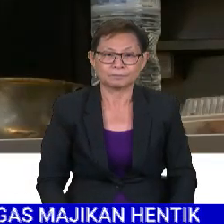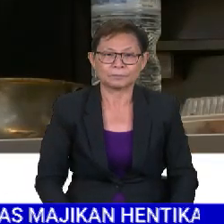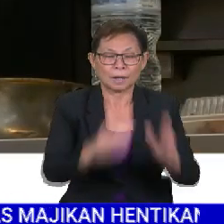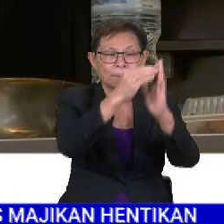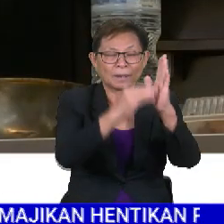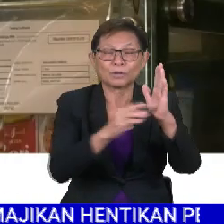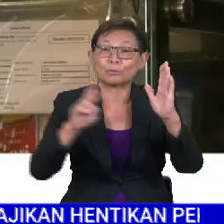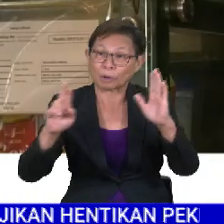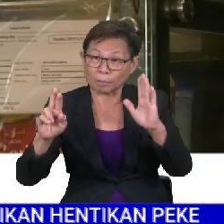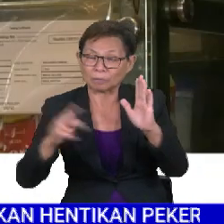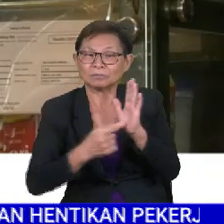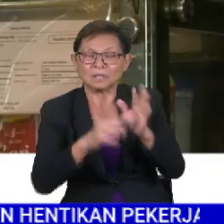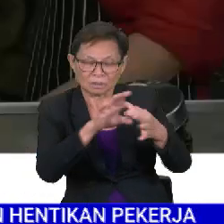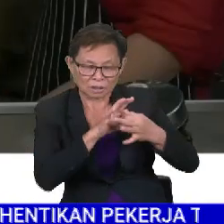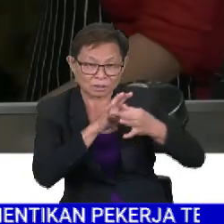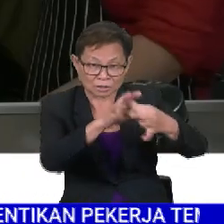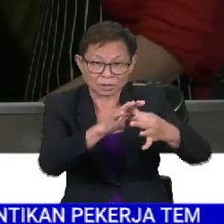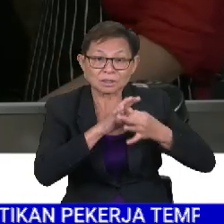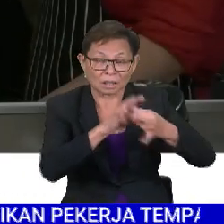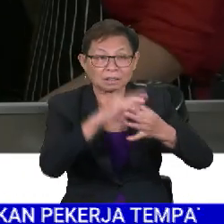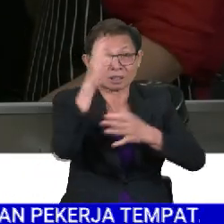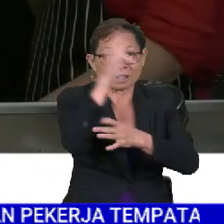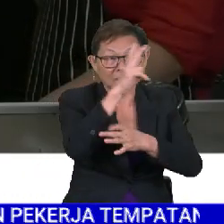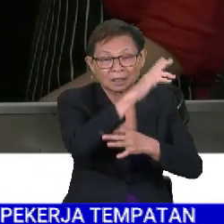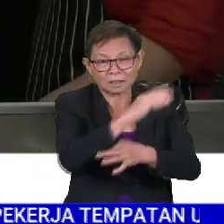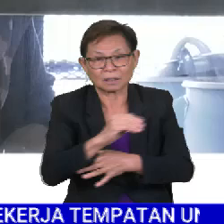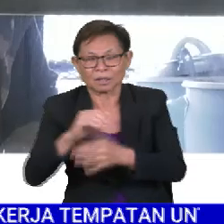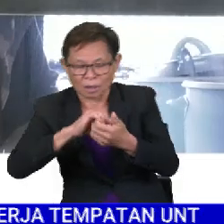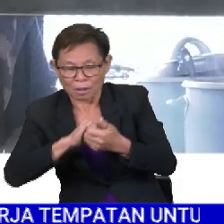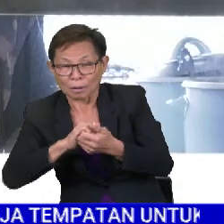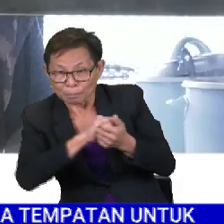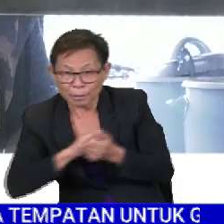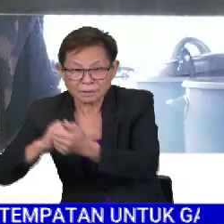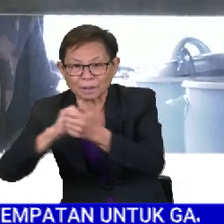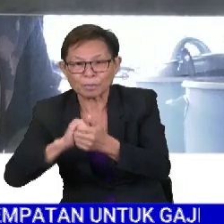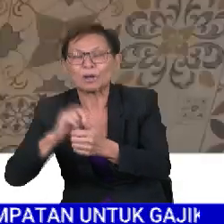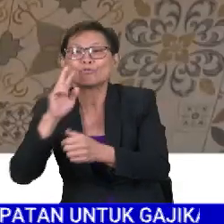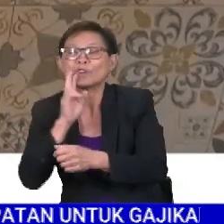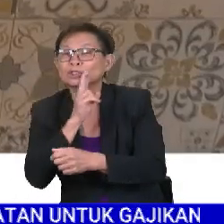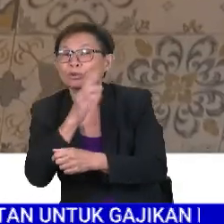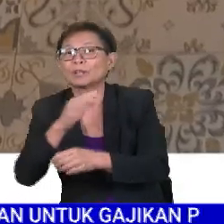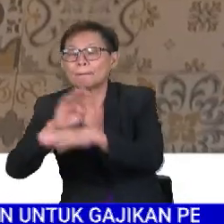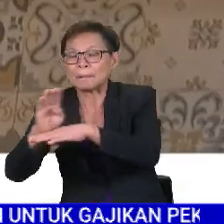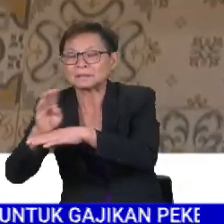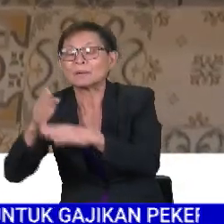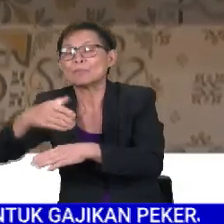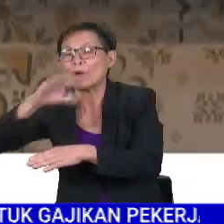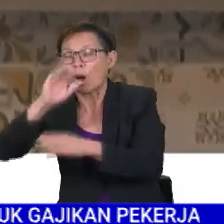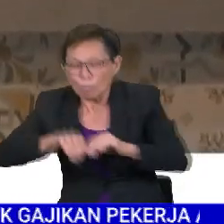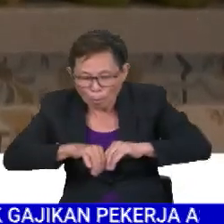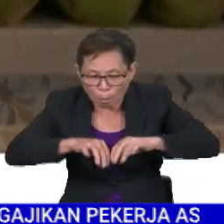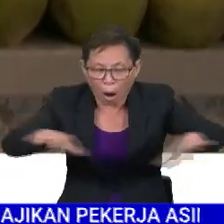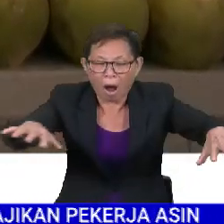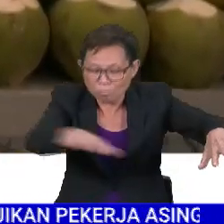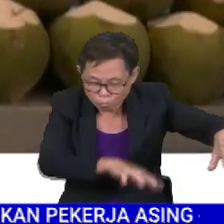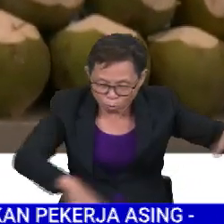Menu Rahmah merupakan kerjasama sinergi antara kerajaan bersama pemain industri makanan dan minuman yang akan diperluaskan di